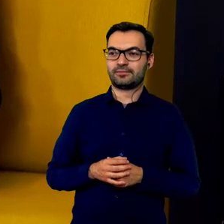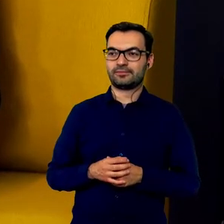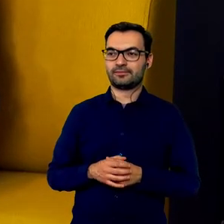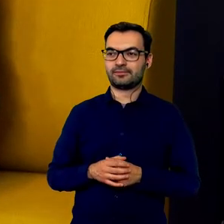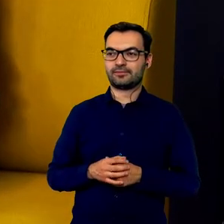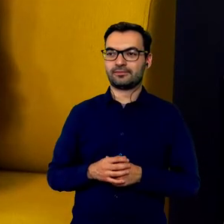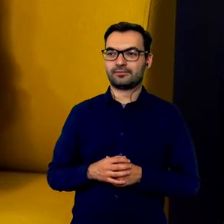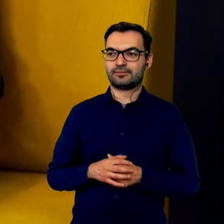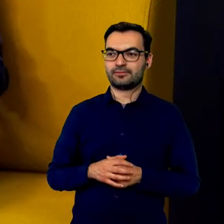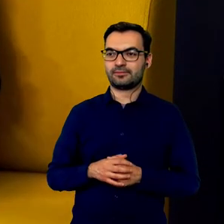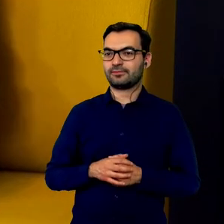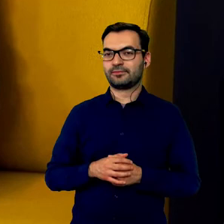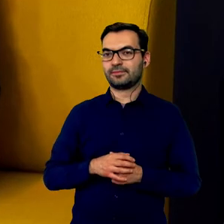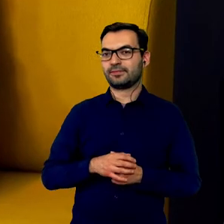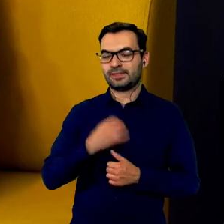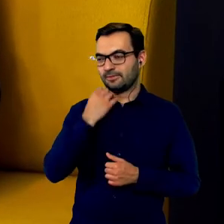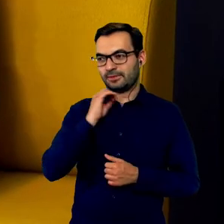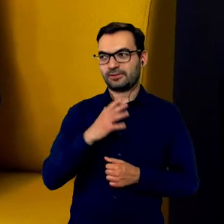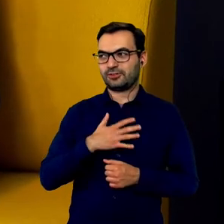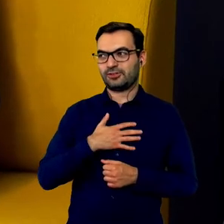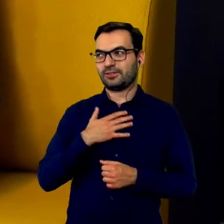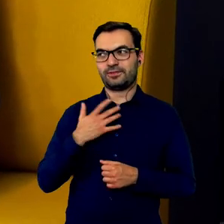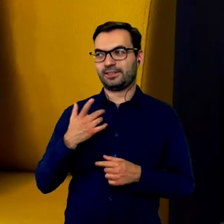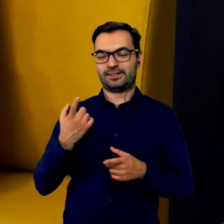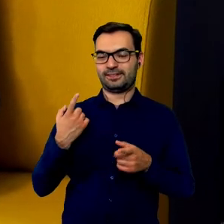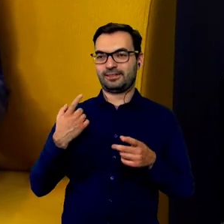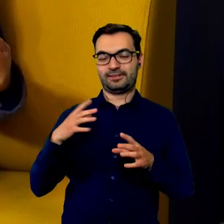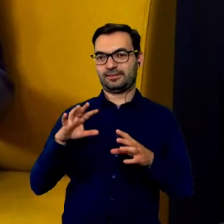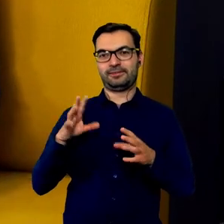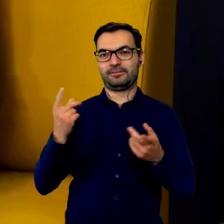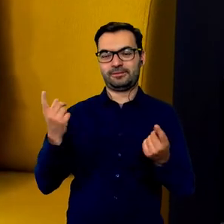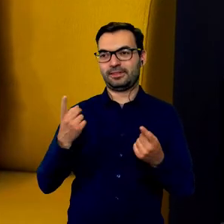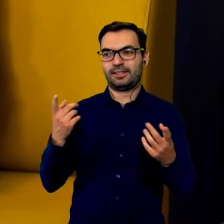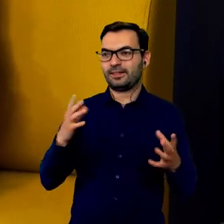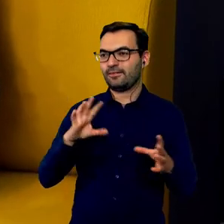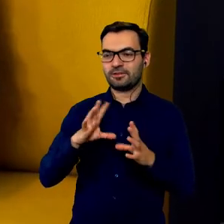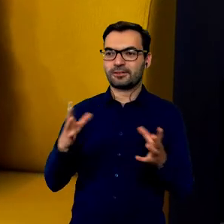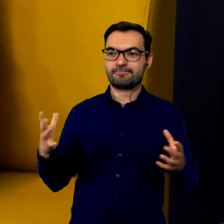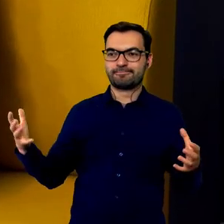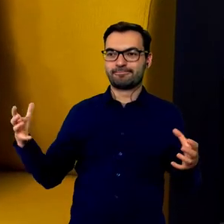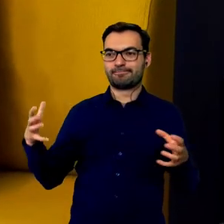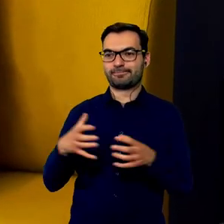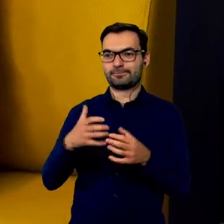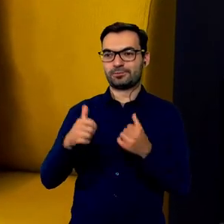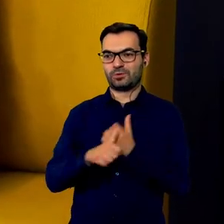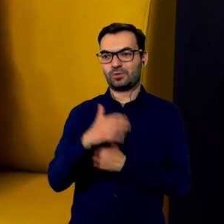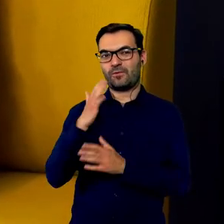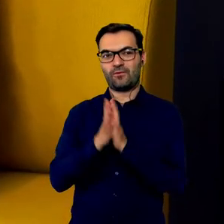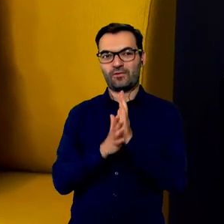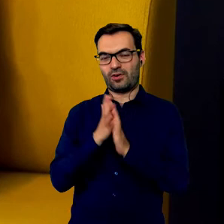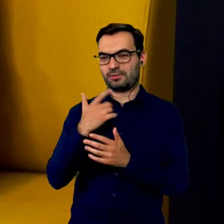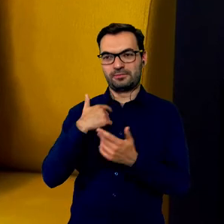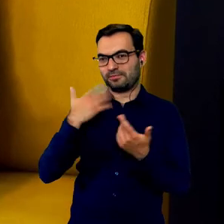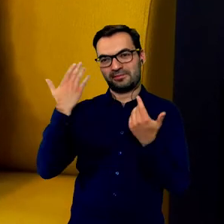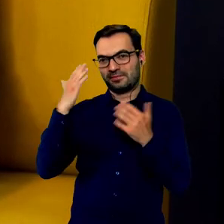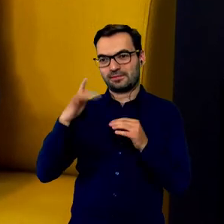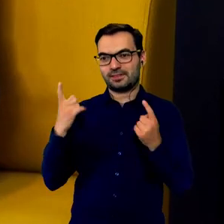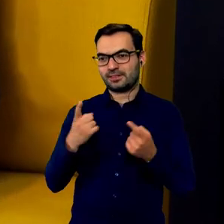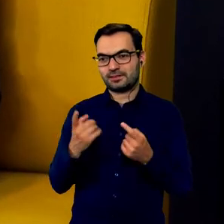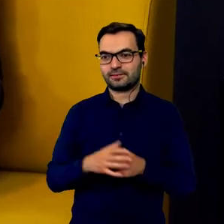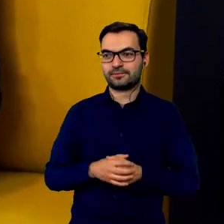Także też przedziwne dla nas zwyczaje, które tak skompresowały się też przez tą wojnę, byśmy tego nie znali,